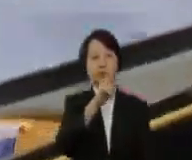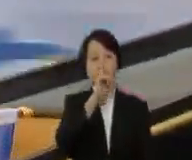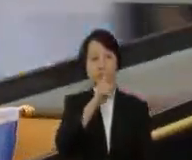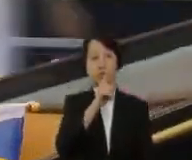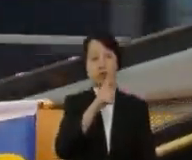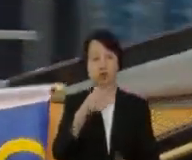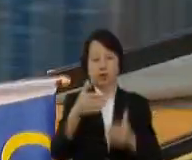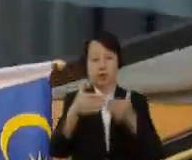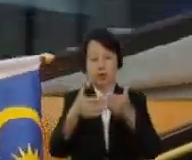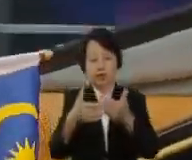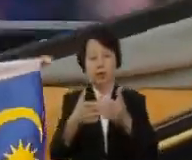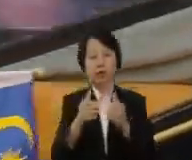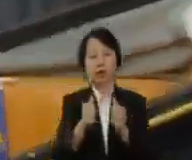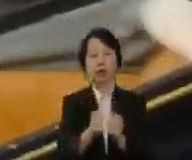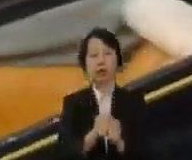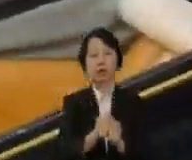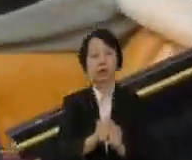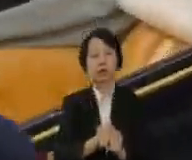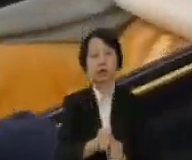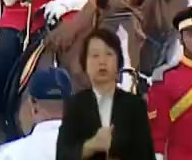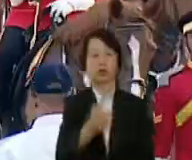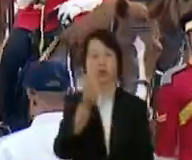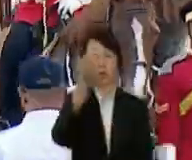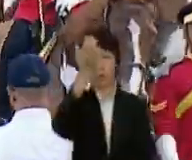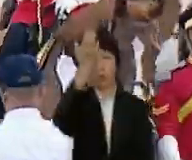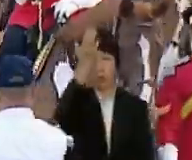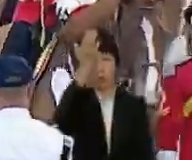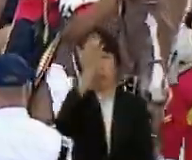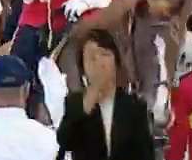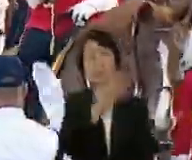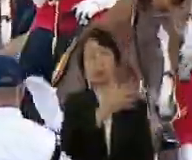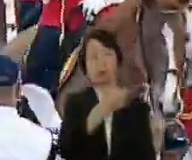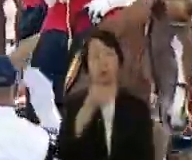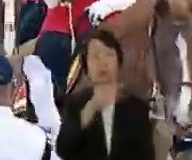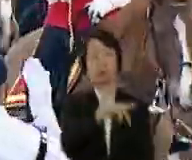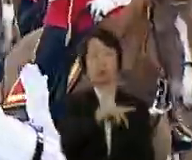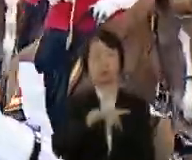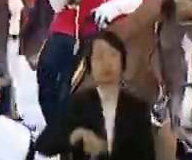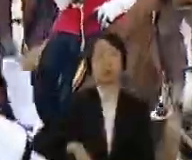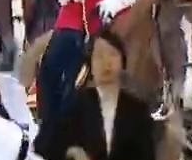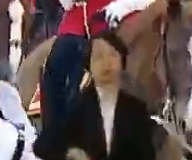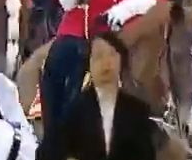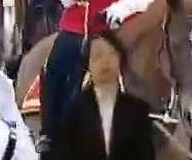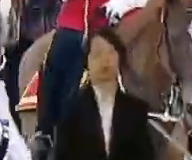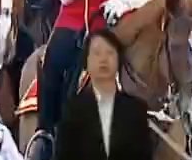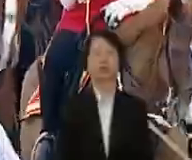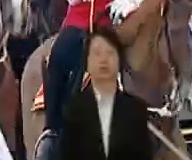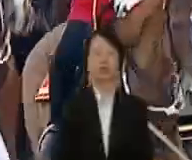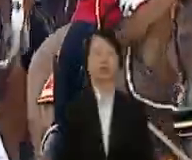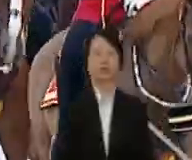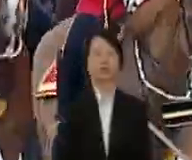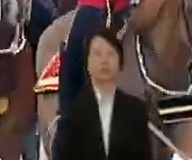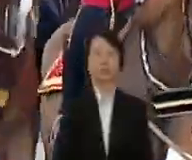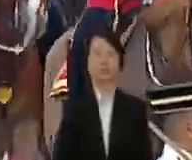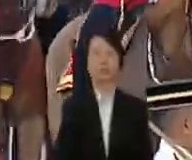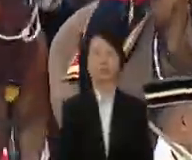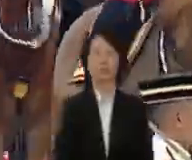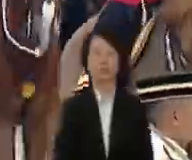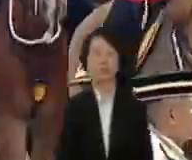dekat dengan Al-Sultan Abdullah dan Tunku Haji Azizah Aminah Maimunah Iskandariah.